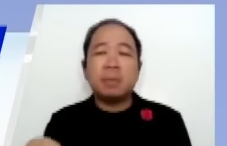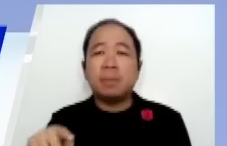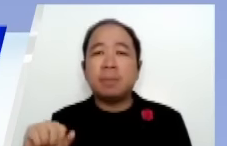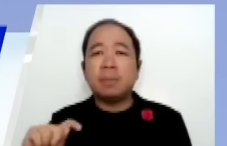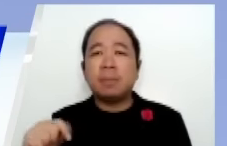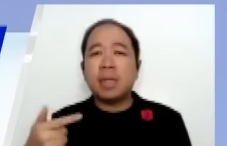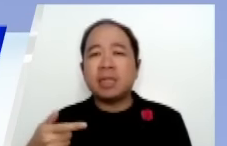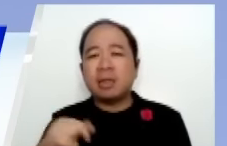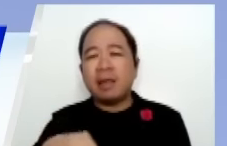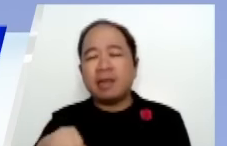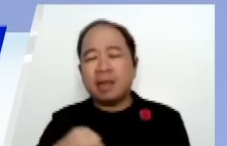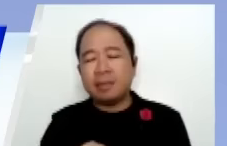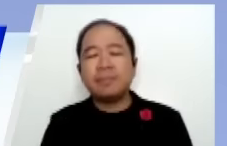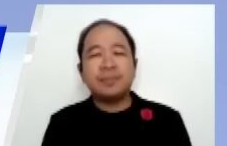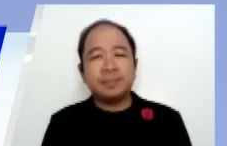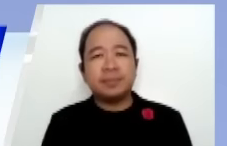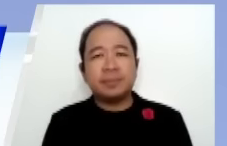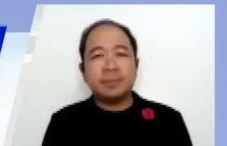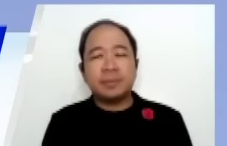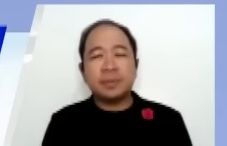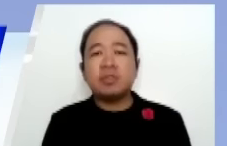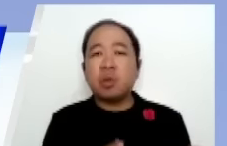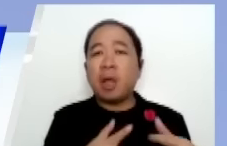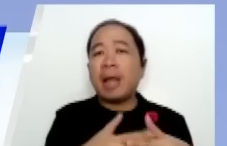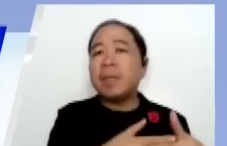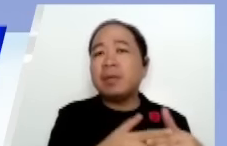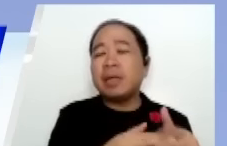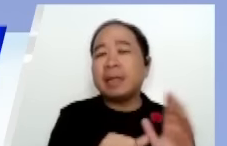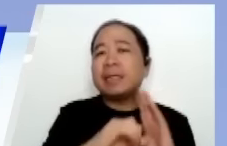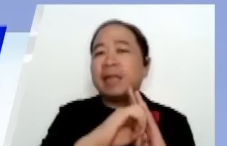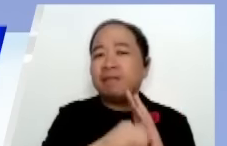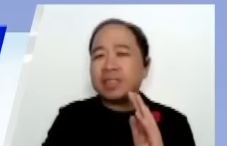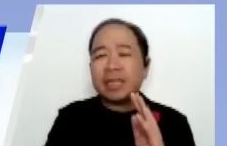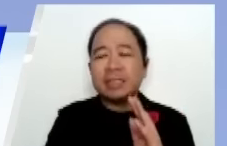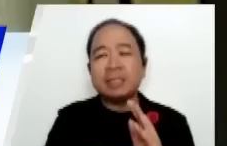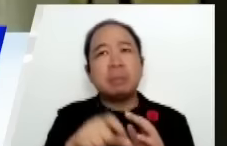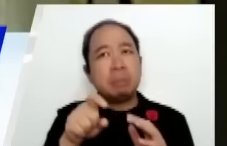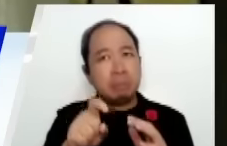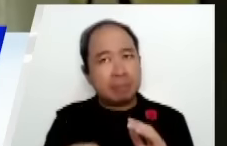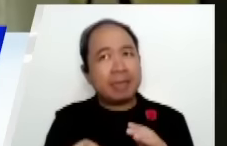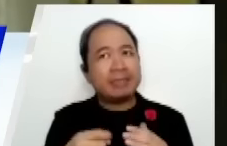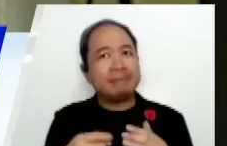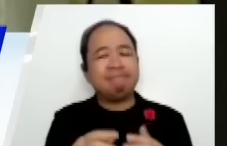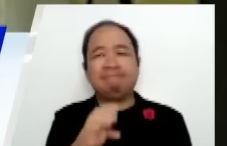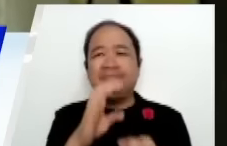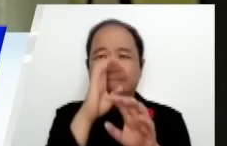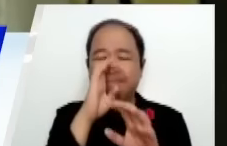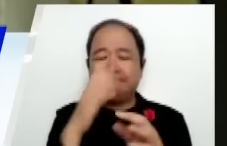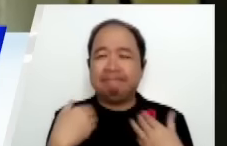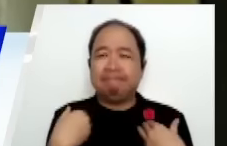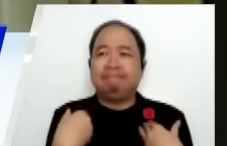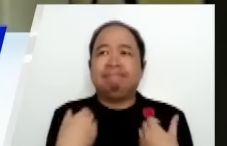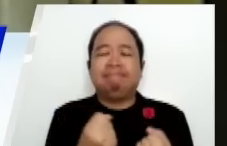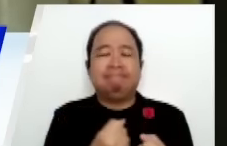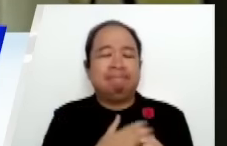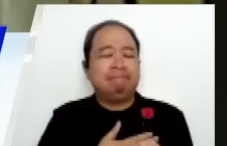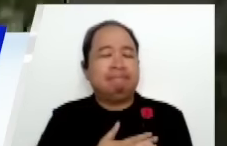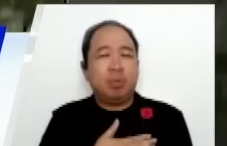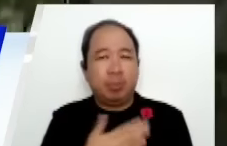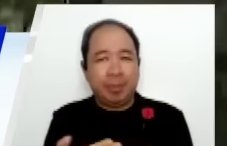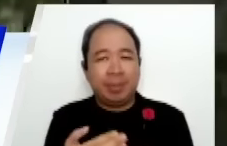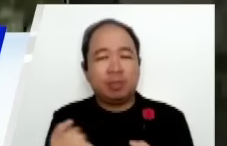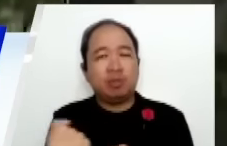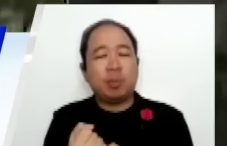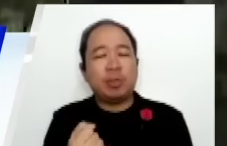call, binigyan din daw ng Amerika ang ironclad commitment nila sa atin. Kahapon inalmahan ng Chinese Embassy